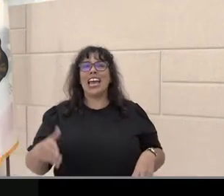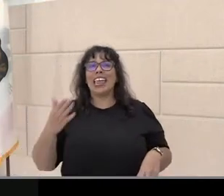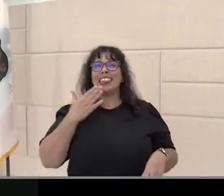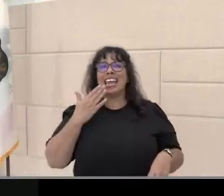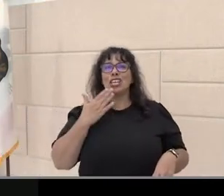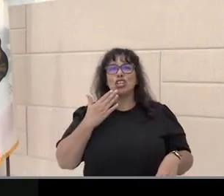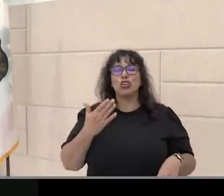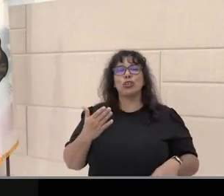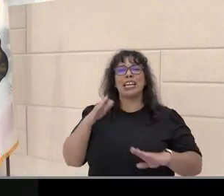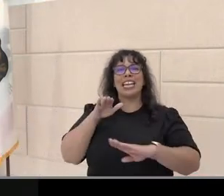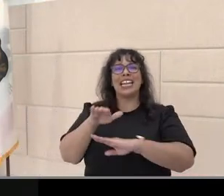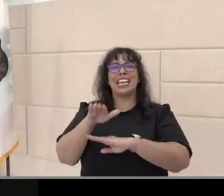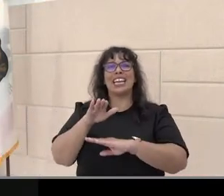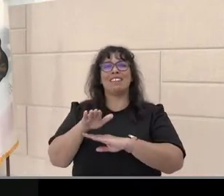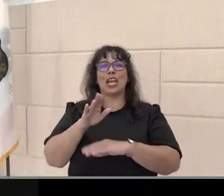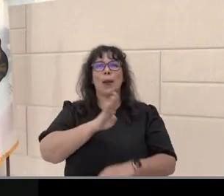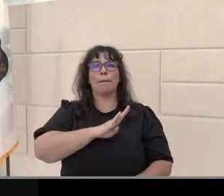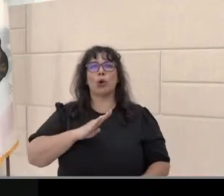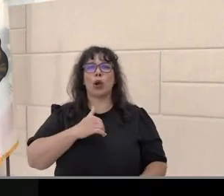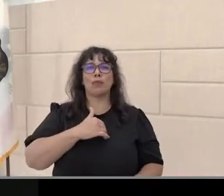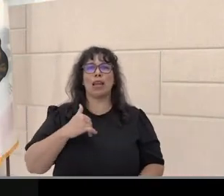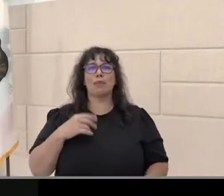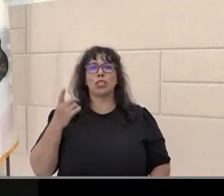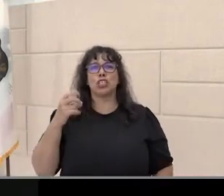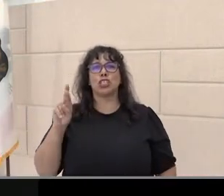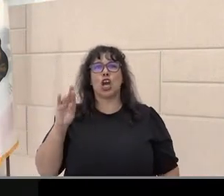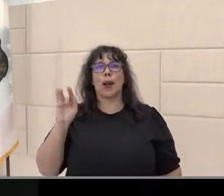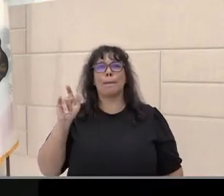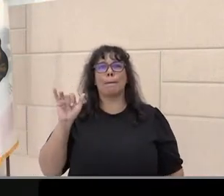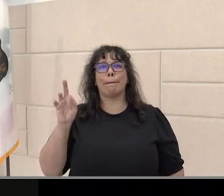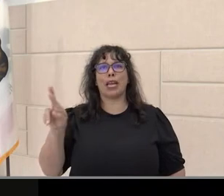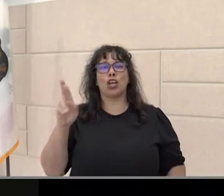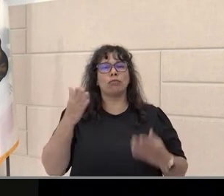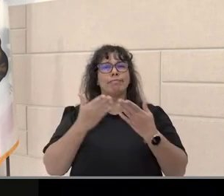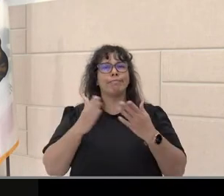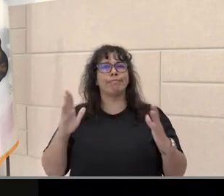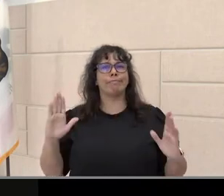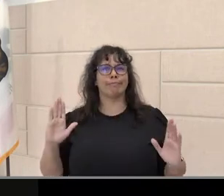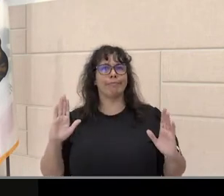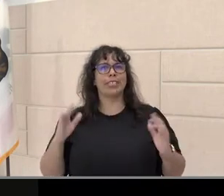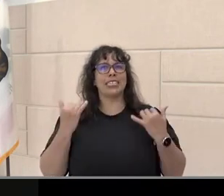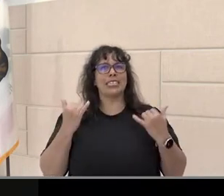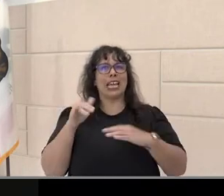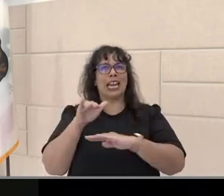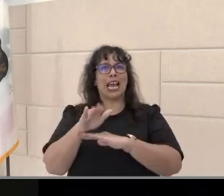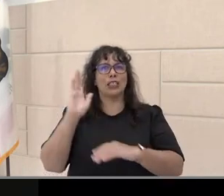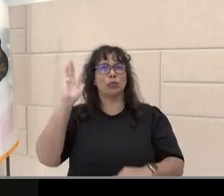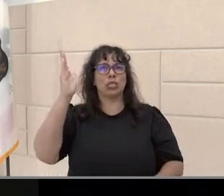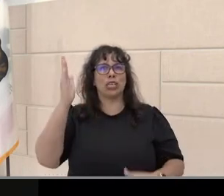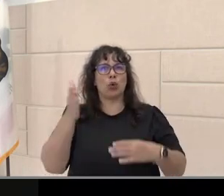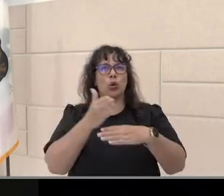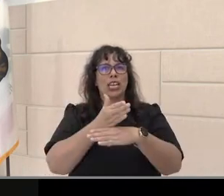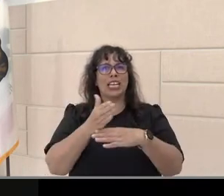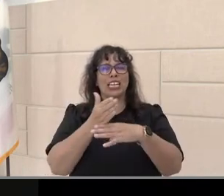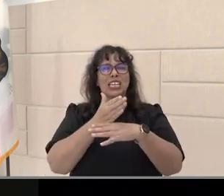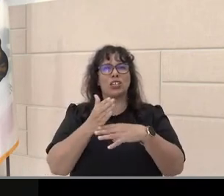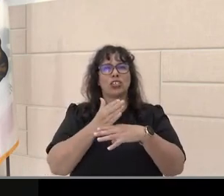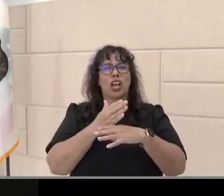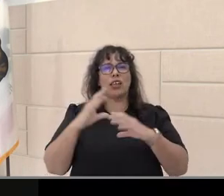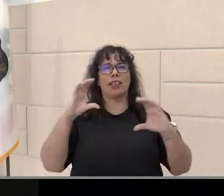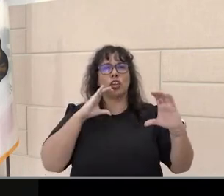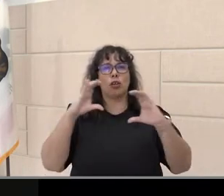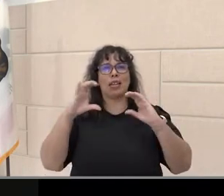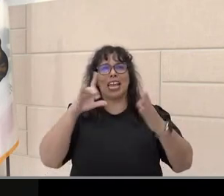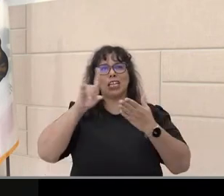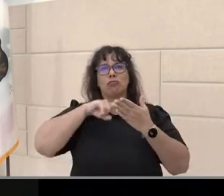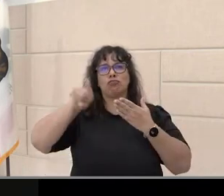សូមអរគុណសូមជម្រាបសួរទៅលើអគ្គនាយកសាលារៀននិងបុគ្គលិកនាយកសាលារៀន